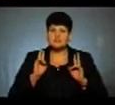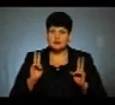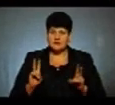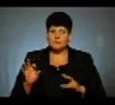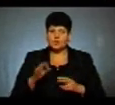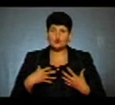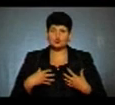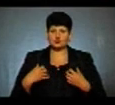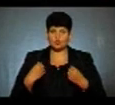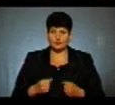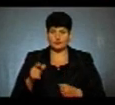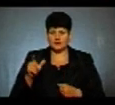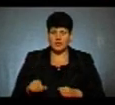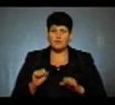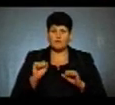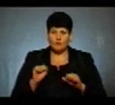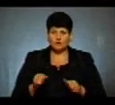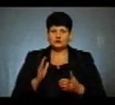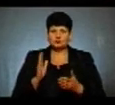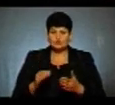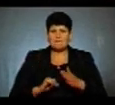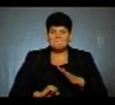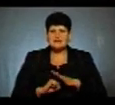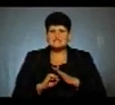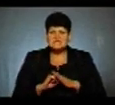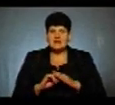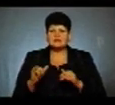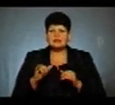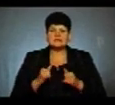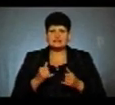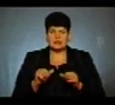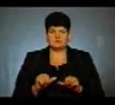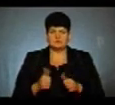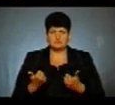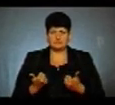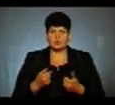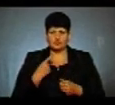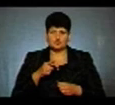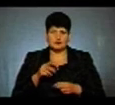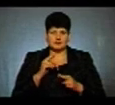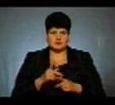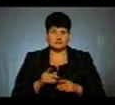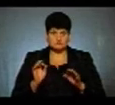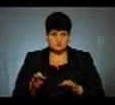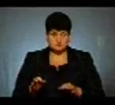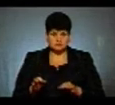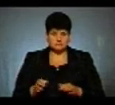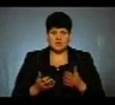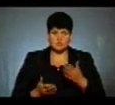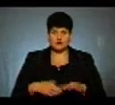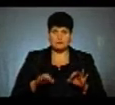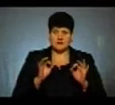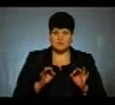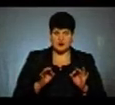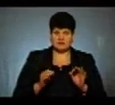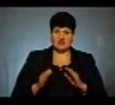про здоров'я партнера може стати не шляхом, а підставою для розірвання шлюбу і визнання його недійсним. Правда? Якщо правда